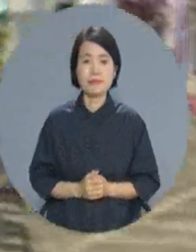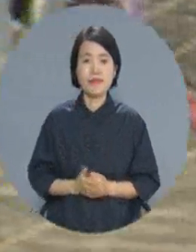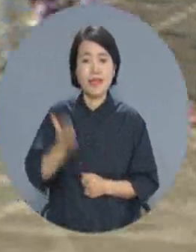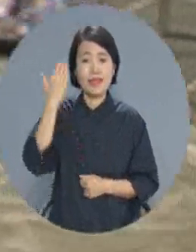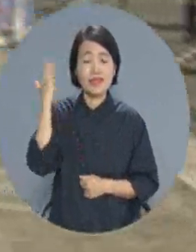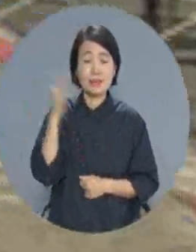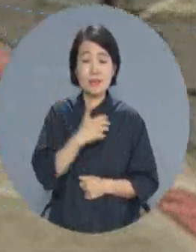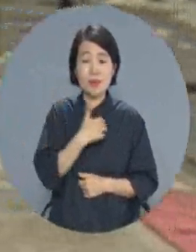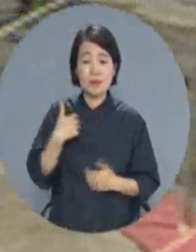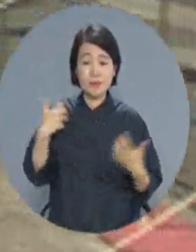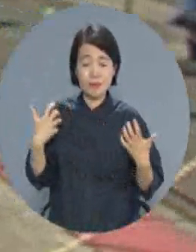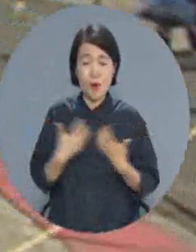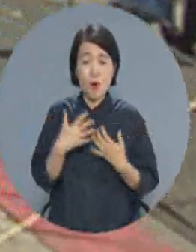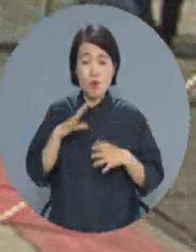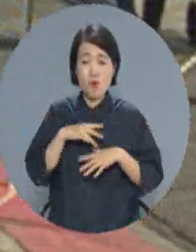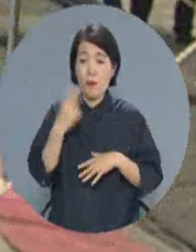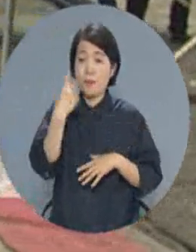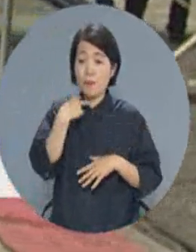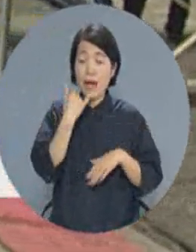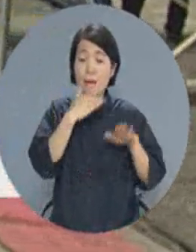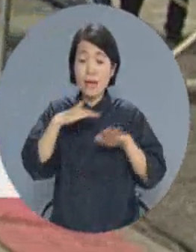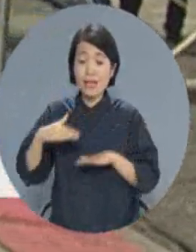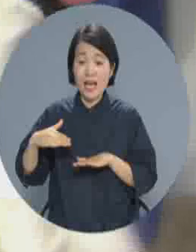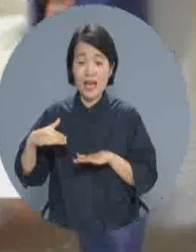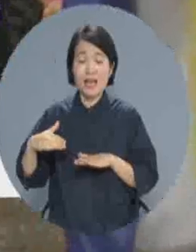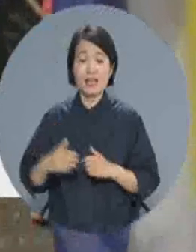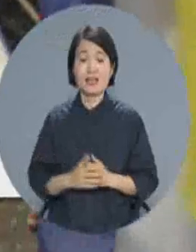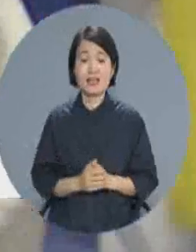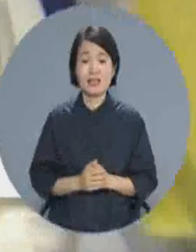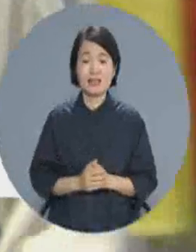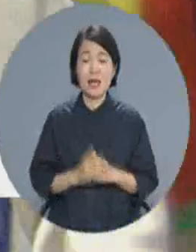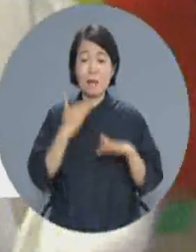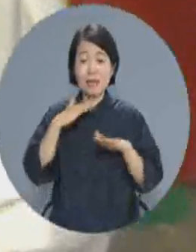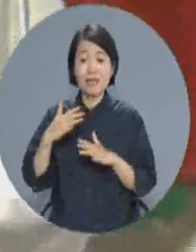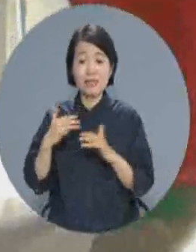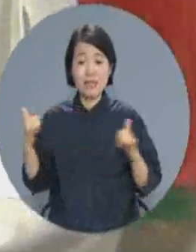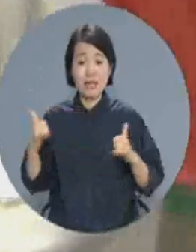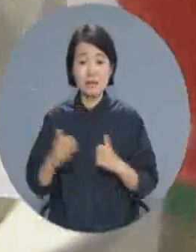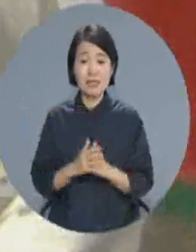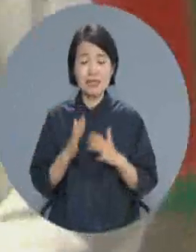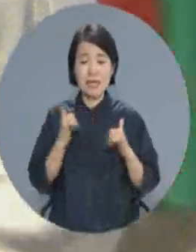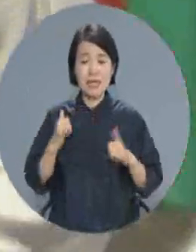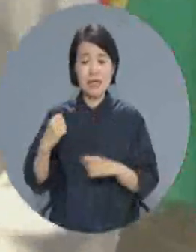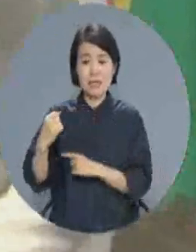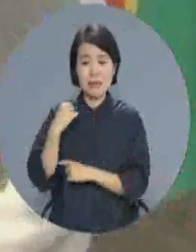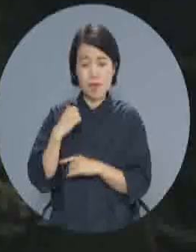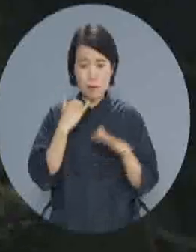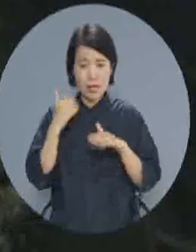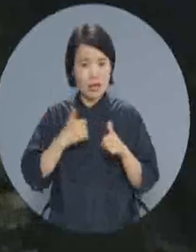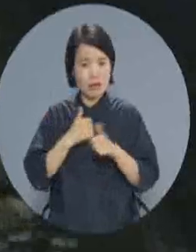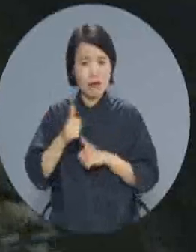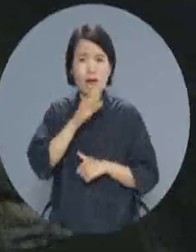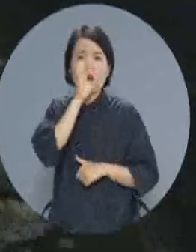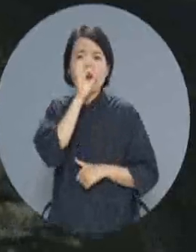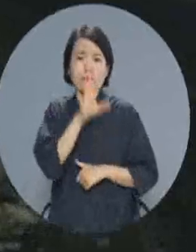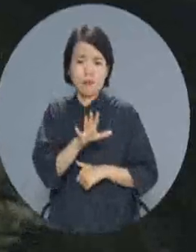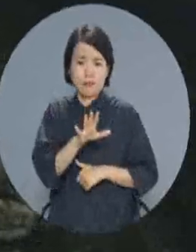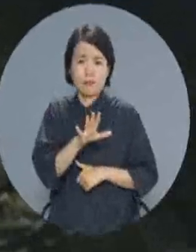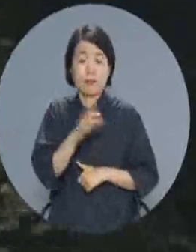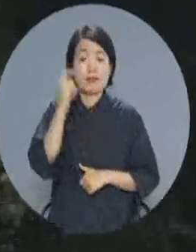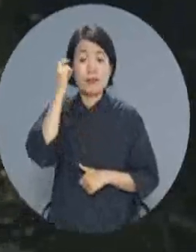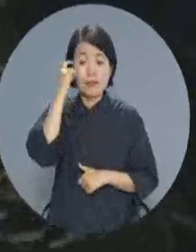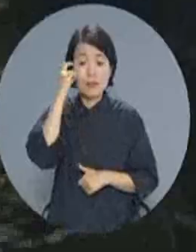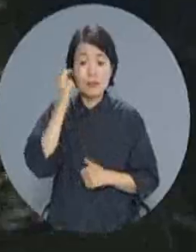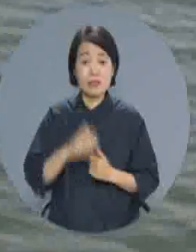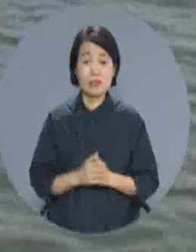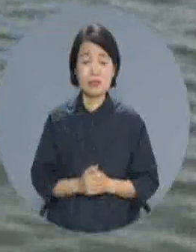예부터 풍요로움과 두려움이 공존하는 바닷일. 바닷사람들은 인간의 힘으로만 바다를 이겨낼 수 없다고